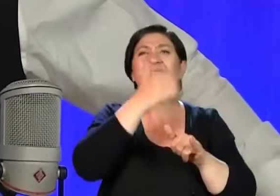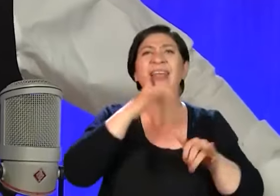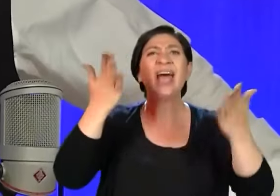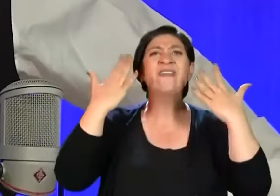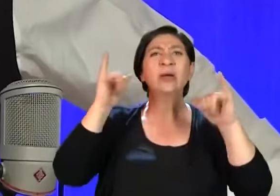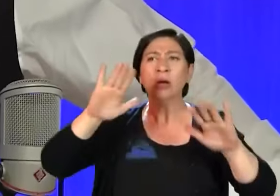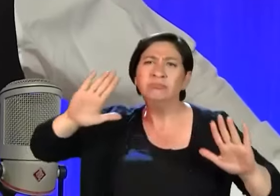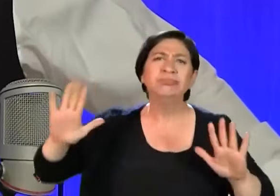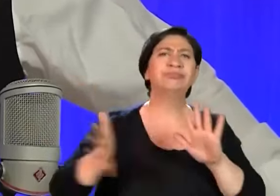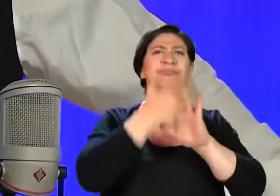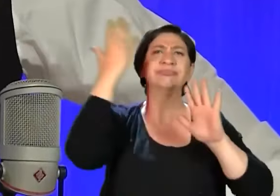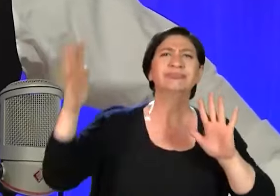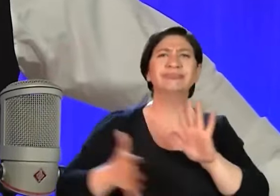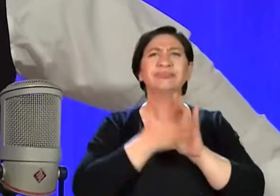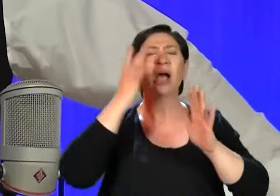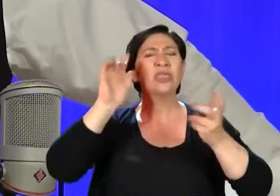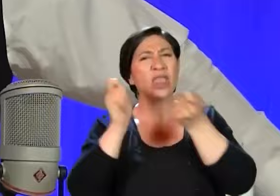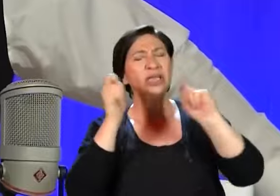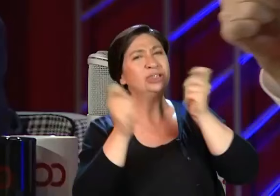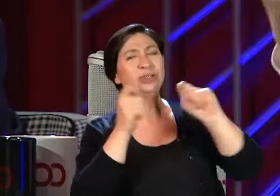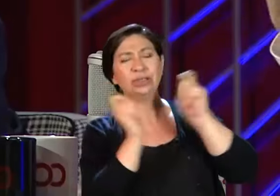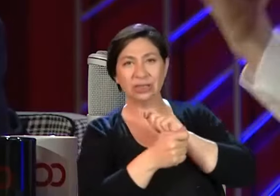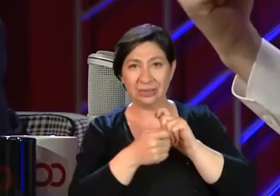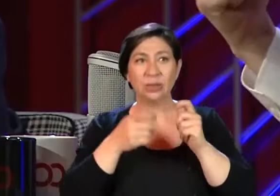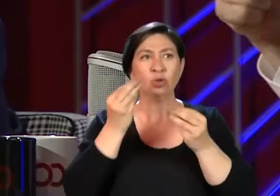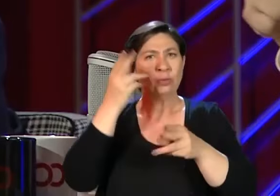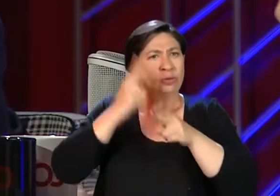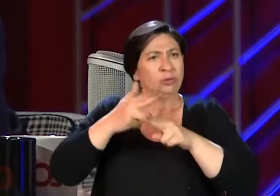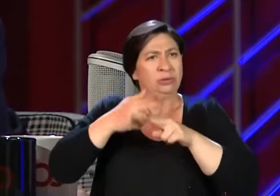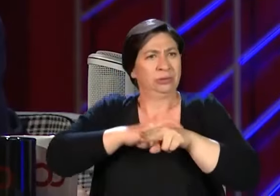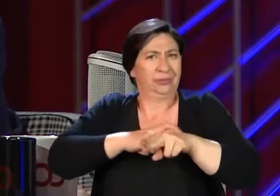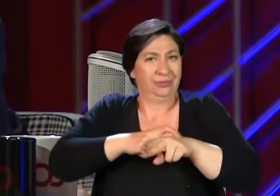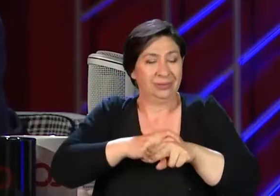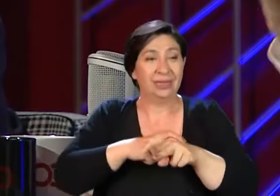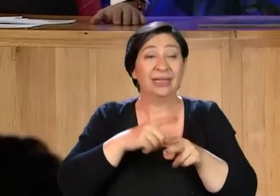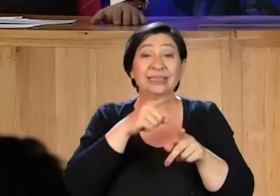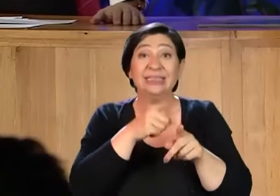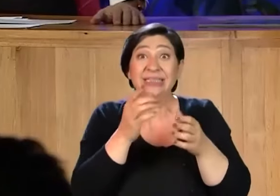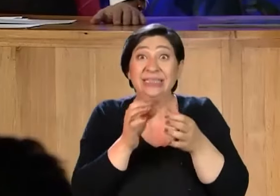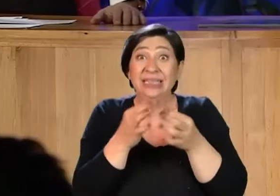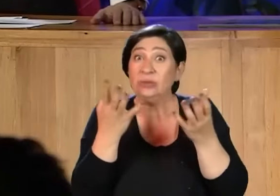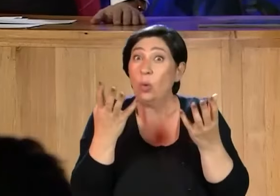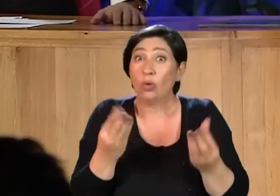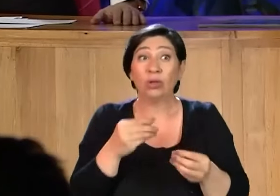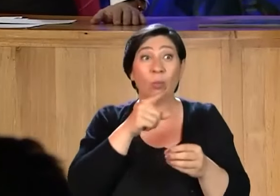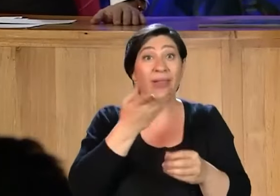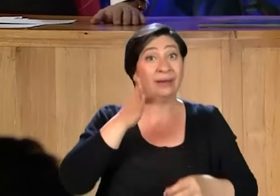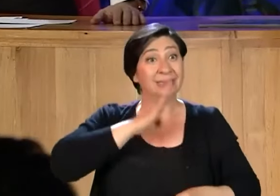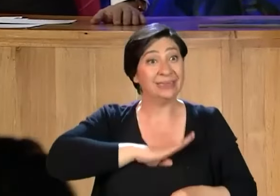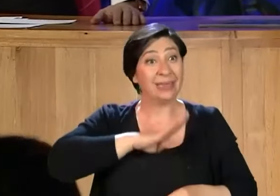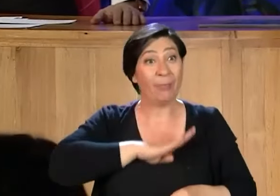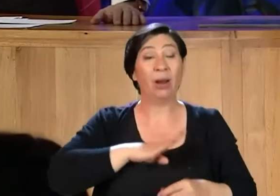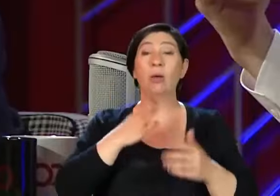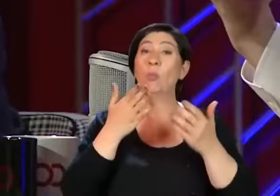gibi, dalgaları gibi, rüzgarı gibi hırçın insanlar olurlar, çabuk sinirlenirler. Siz nasıl oluyor da bu kadar sabırlı,